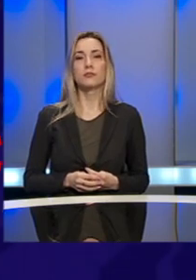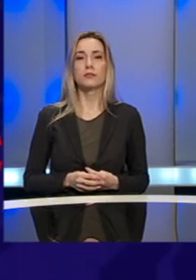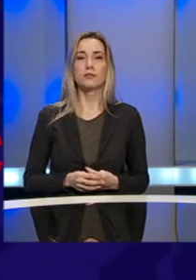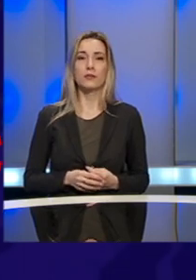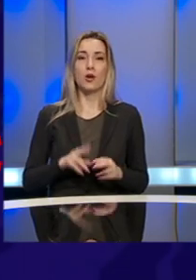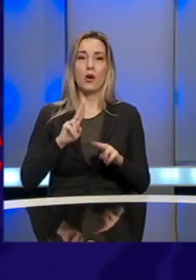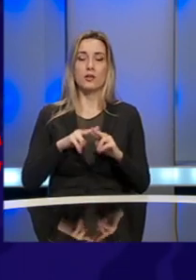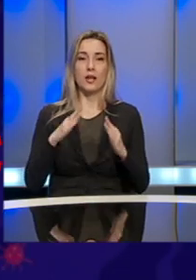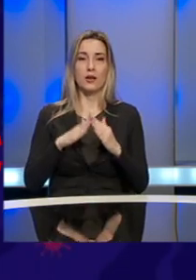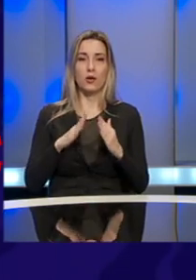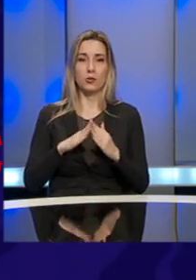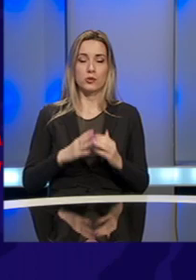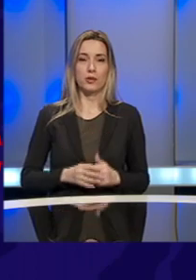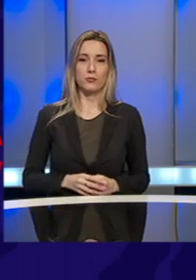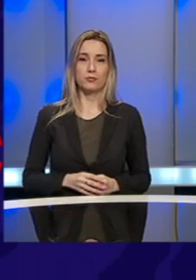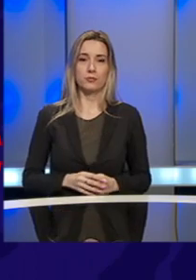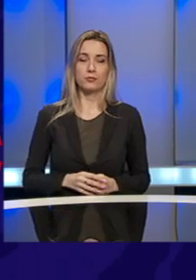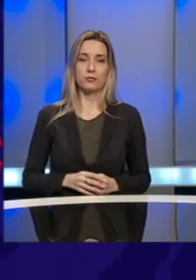Ostani kod kuće.